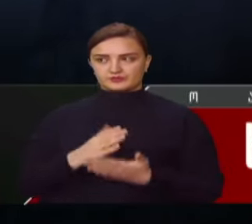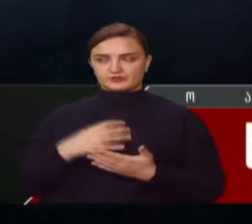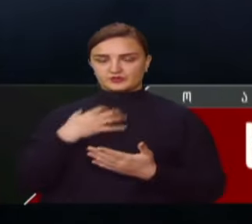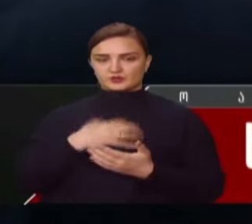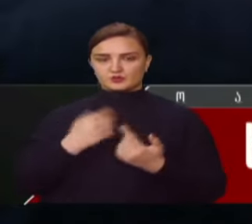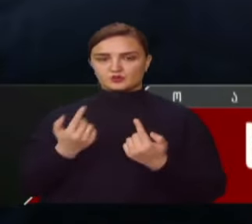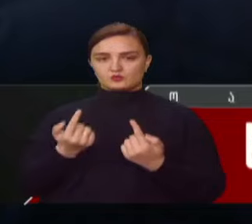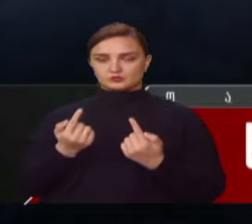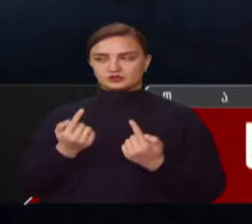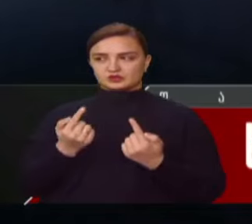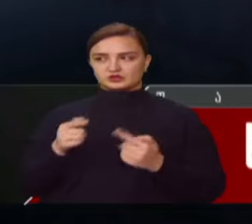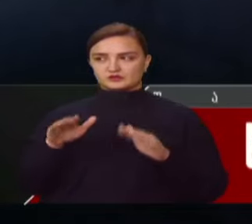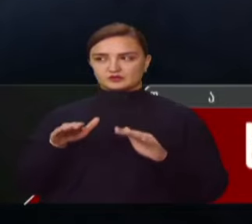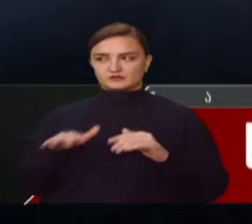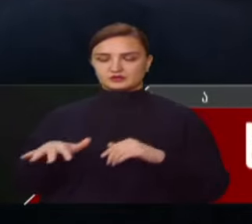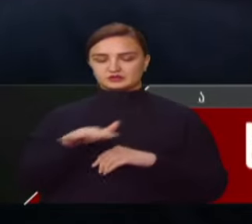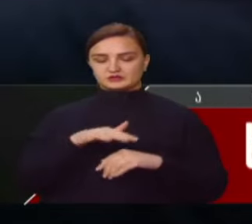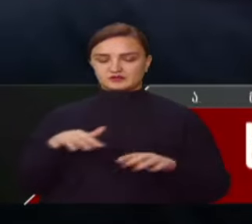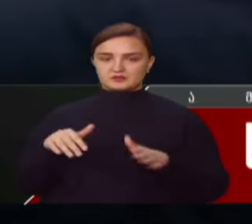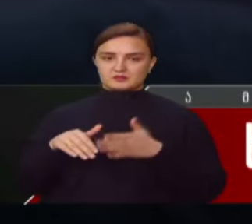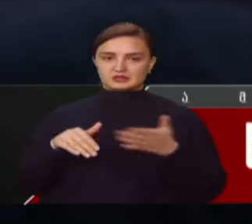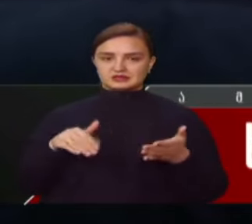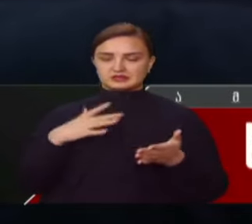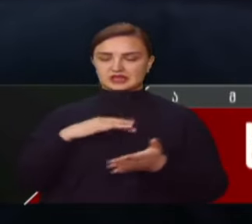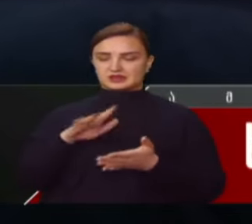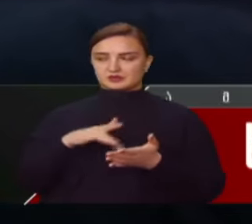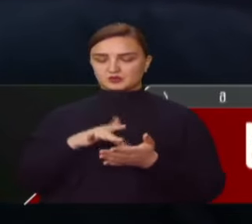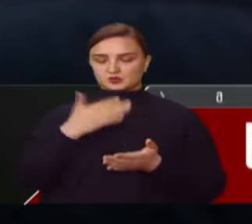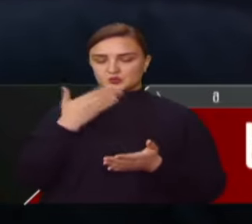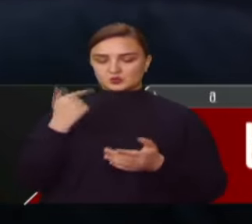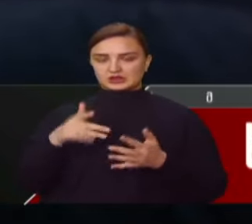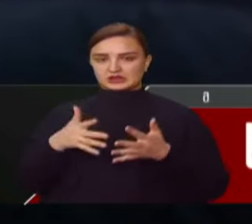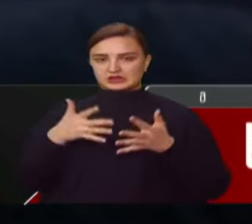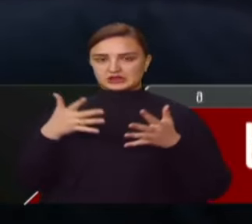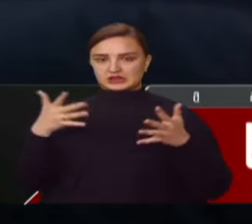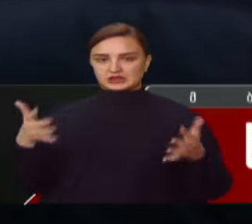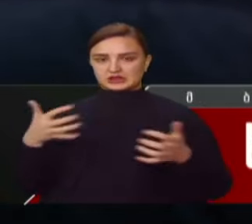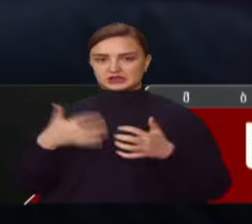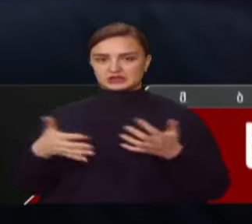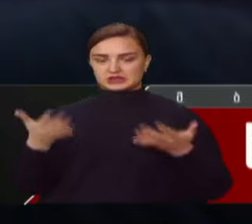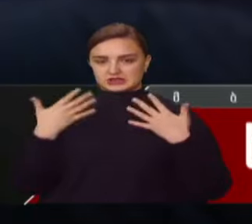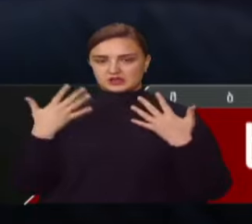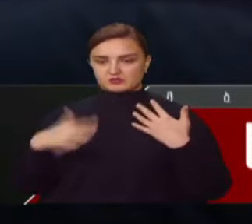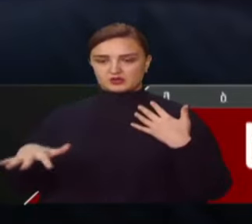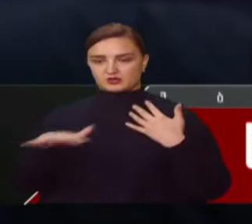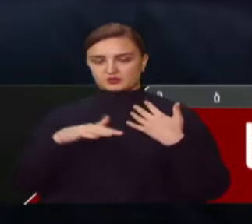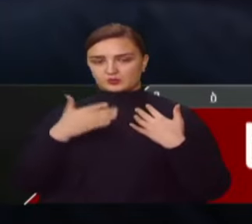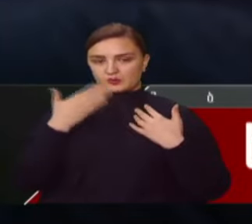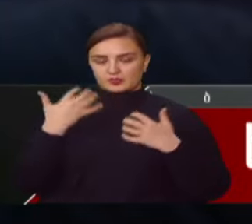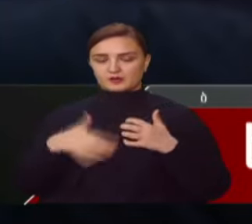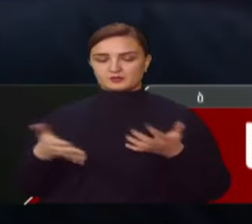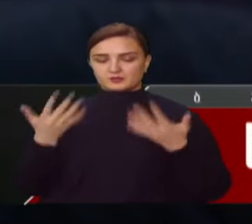უმნიშვნელოვანესი რეკრეაციული სივრცე მარცხენა სანაპიროზე. თბილისს არც აქვს ასე დიდი სივრცე საპარკო. ასეთ